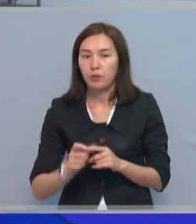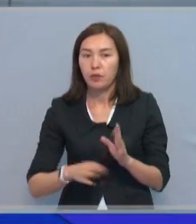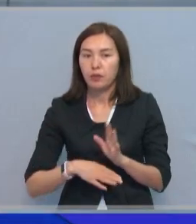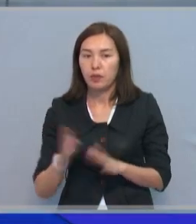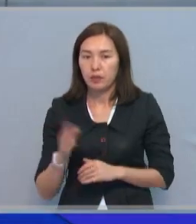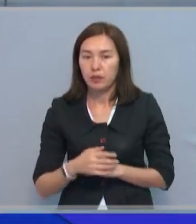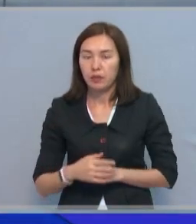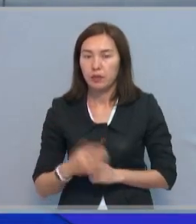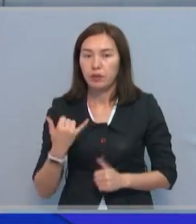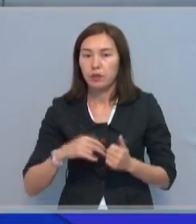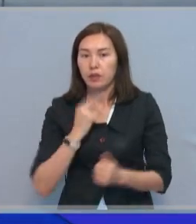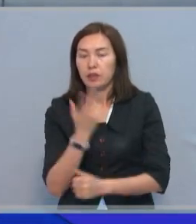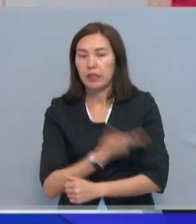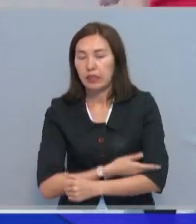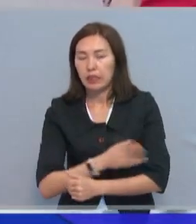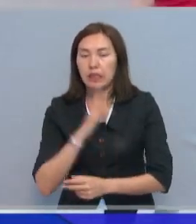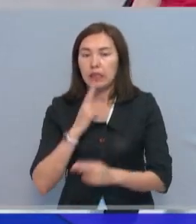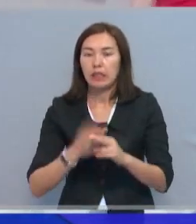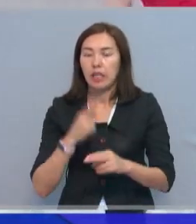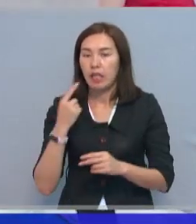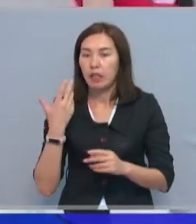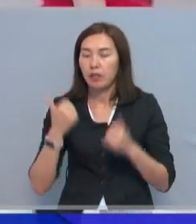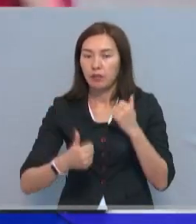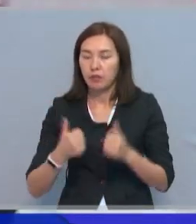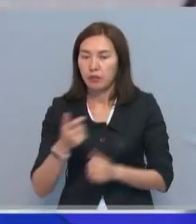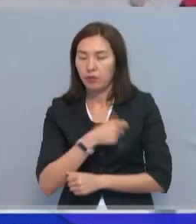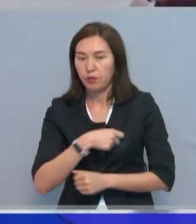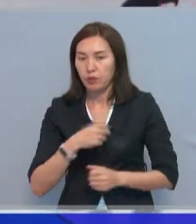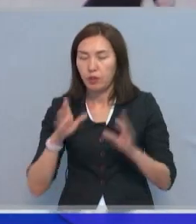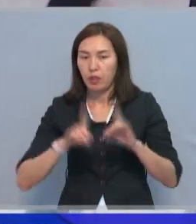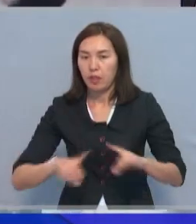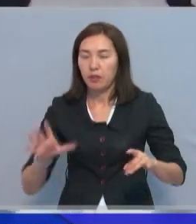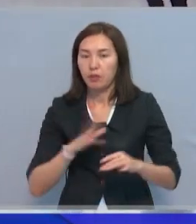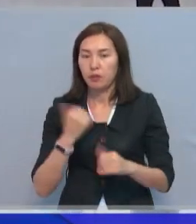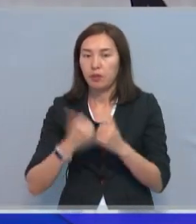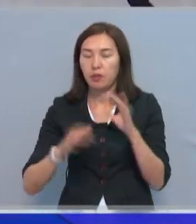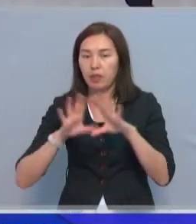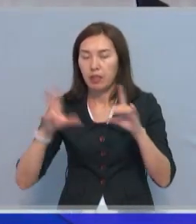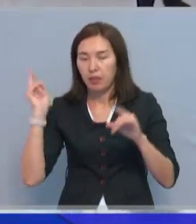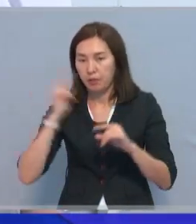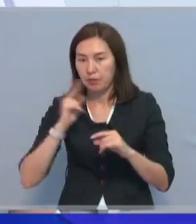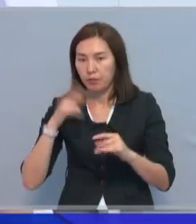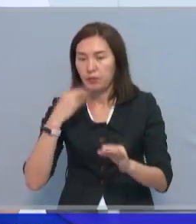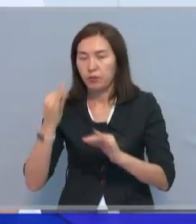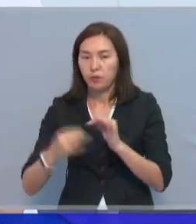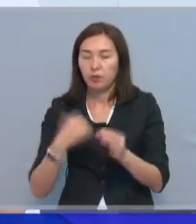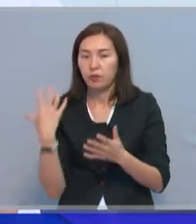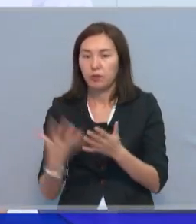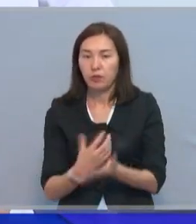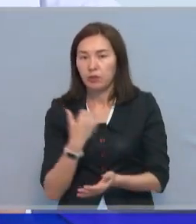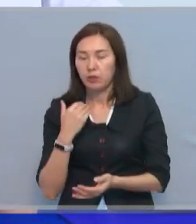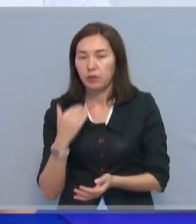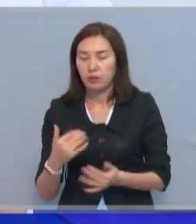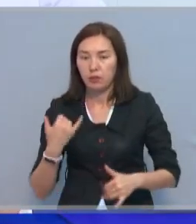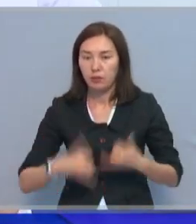жақсы. Ұстазы жақсының ұстанымы жақсы демекші, бұл бәйгеде бапкердің орын ерекше, әр оқушының бабын тауып тілдесе отырып жеңіске